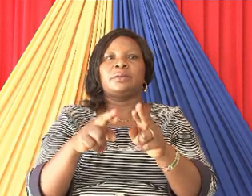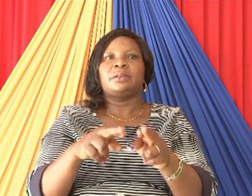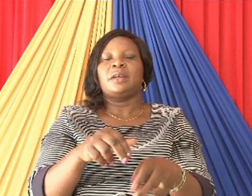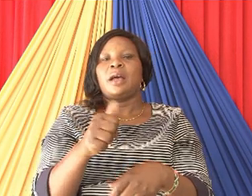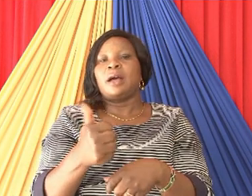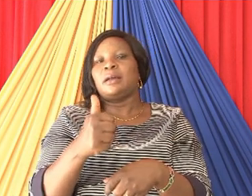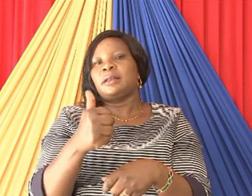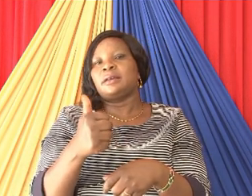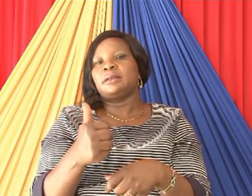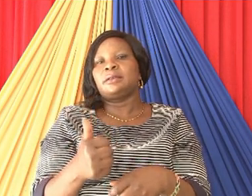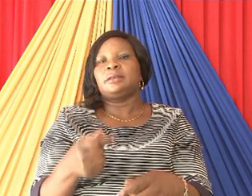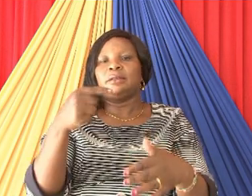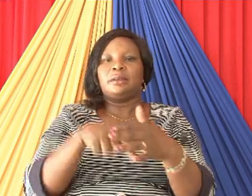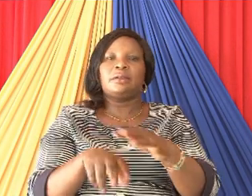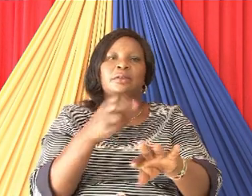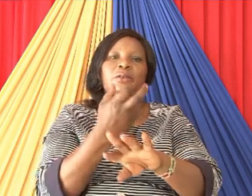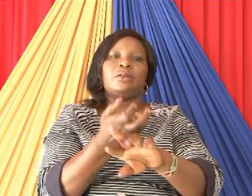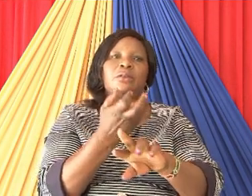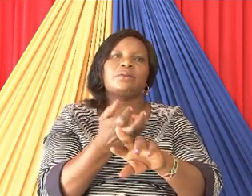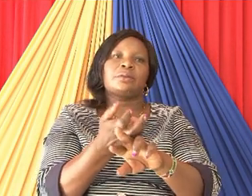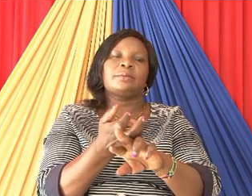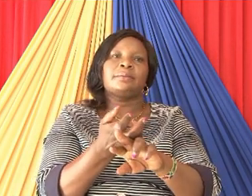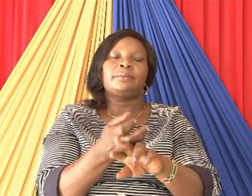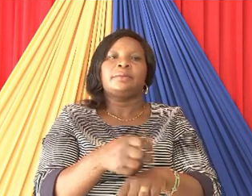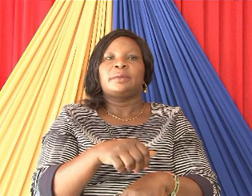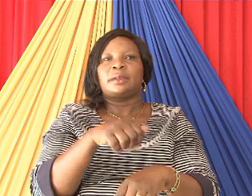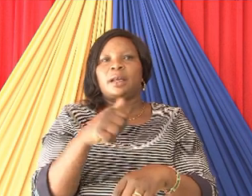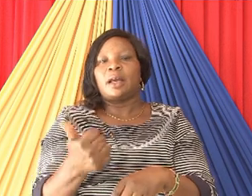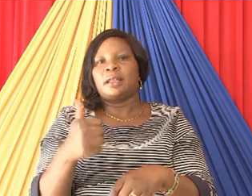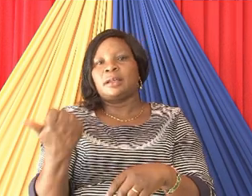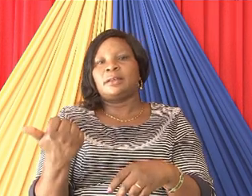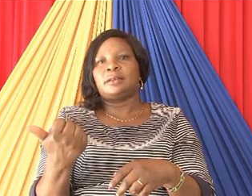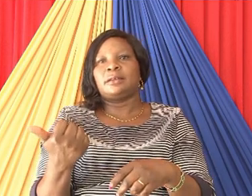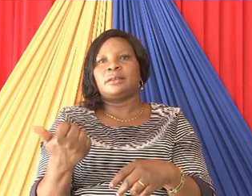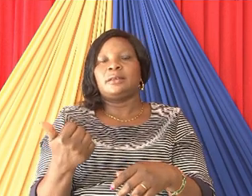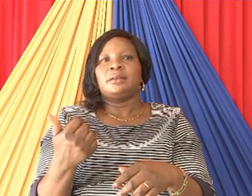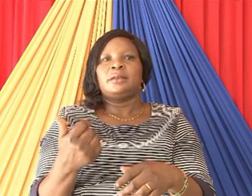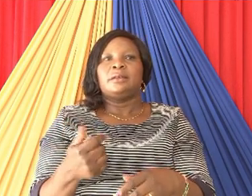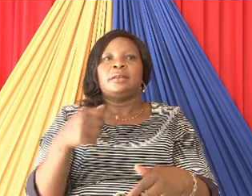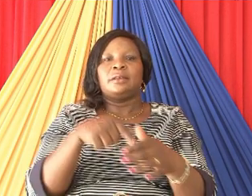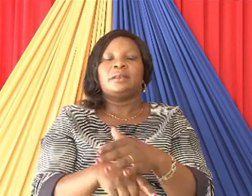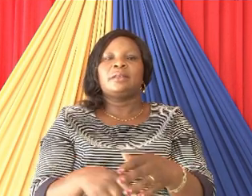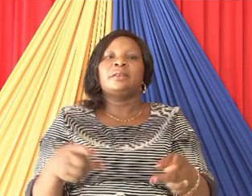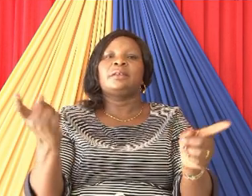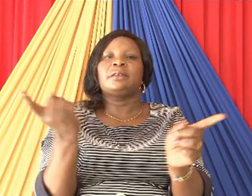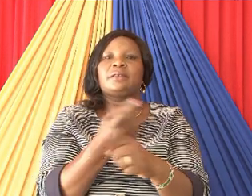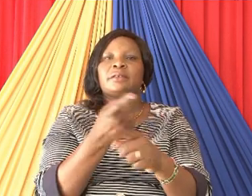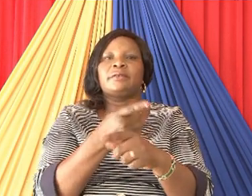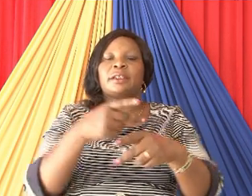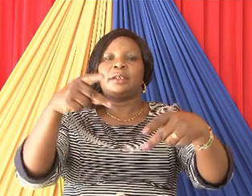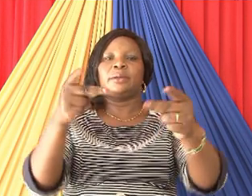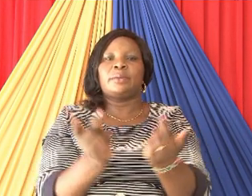mawe, zingine nazo zikaanguka mahali ambapo zilianguka